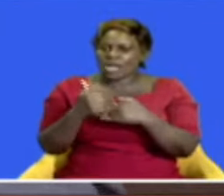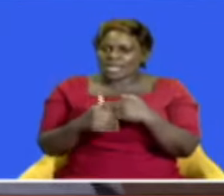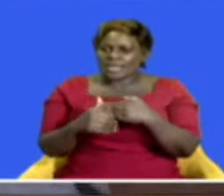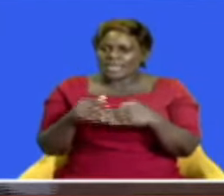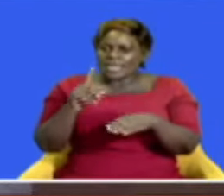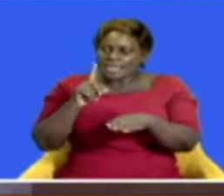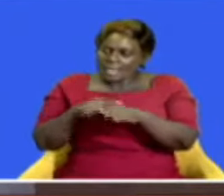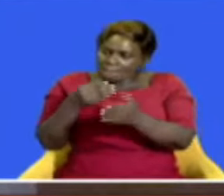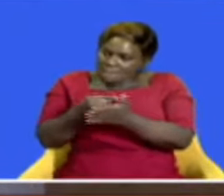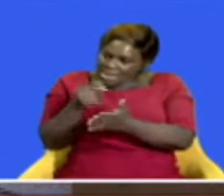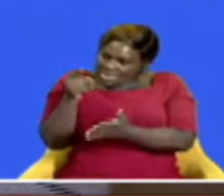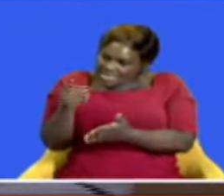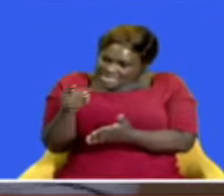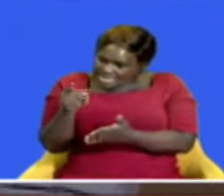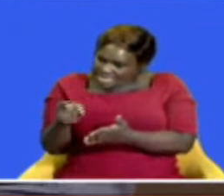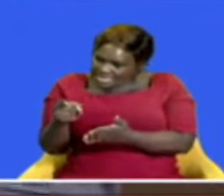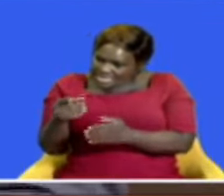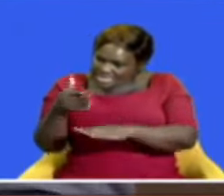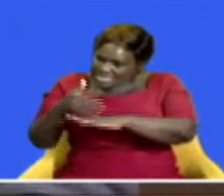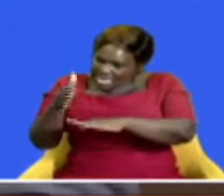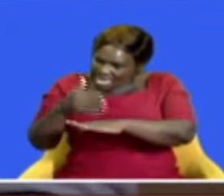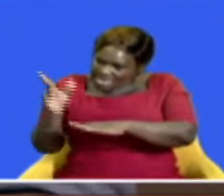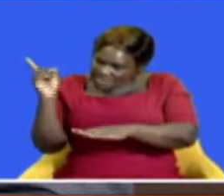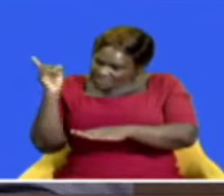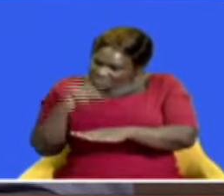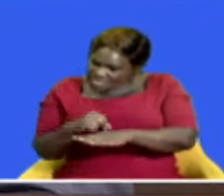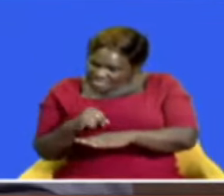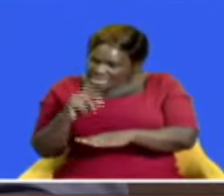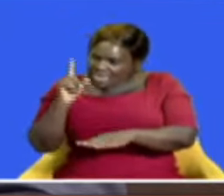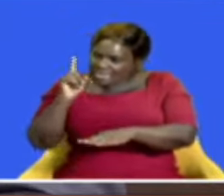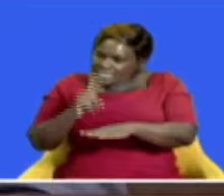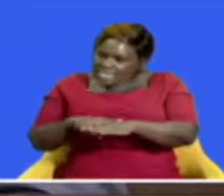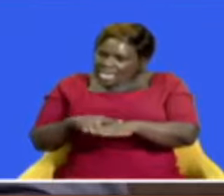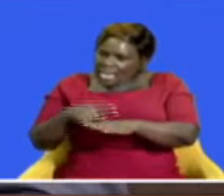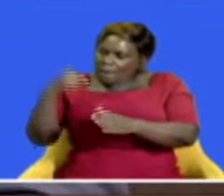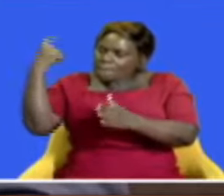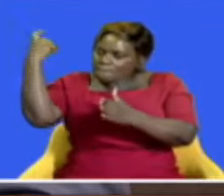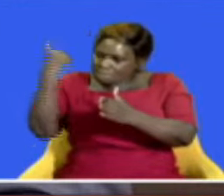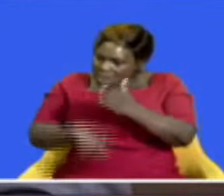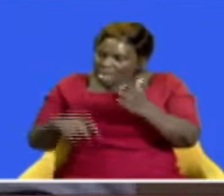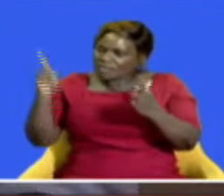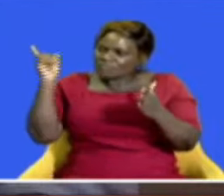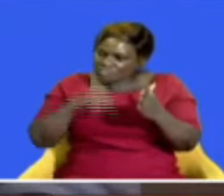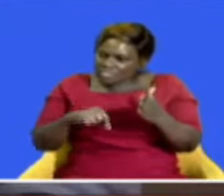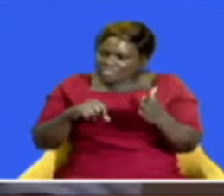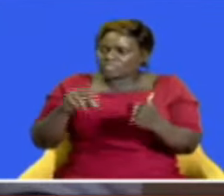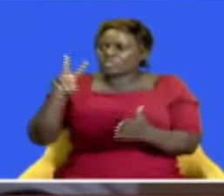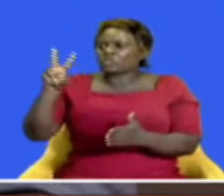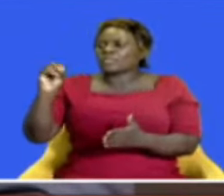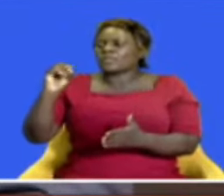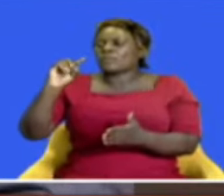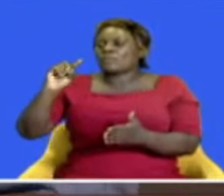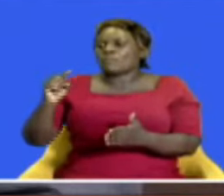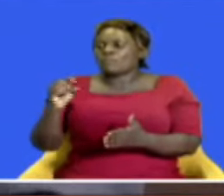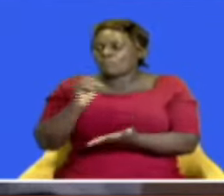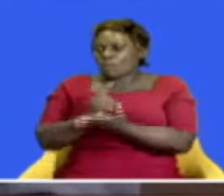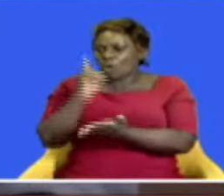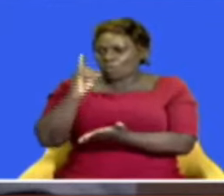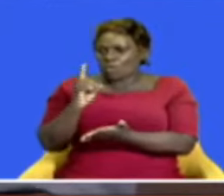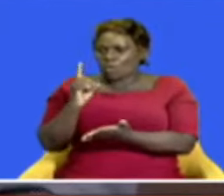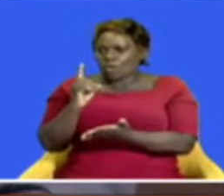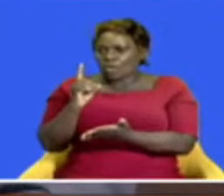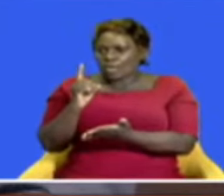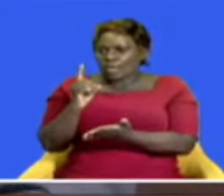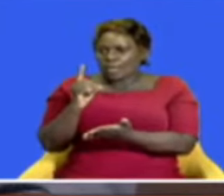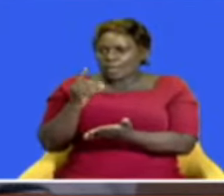Sasa hiyo pesa tu ambayo umeshaituma imeshakatiwa ushuru kwa kutuma peke yake. Sasa achukue